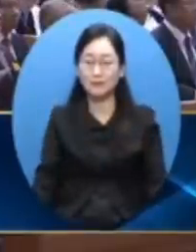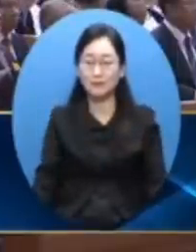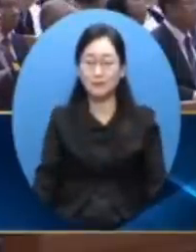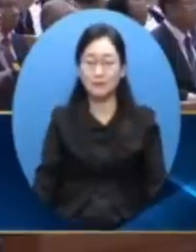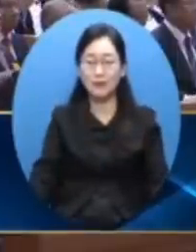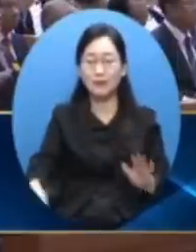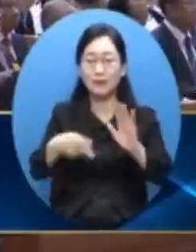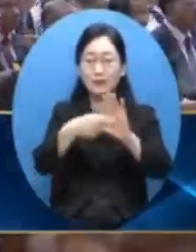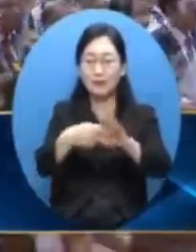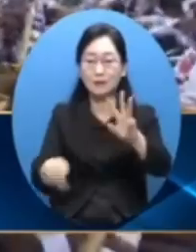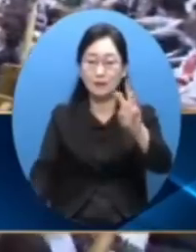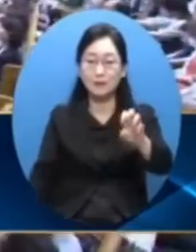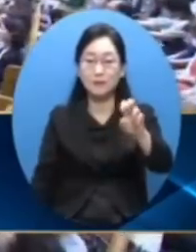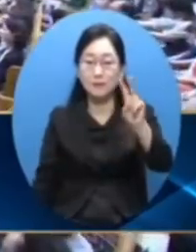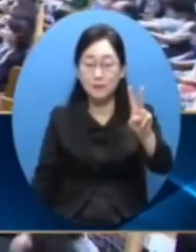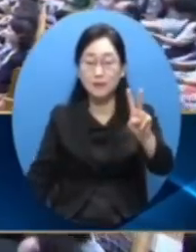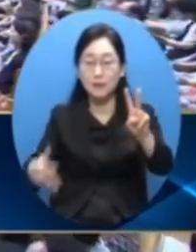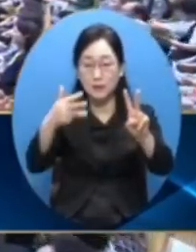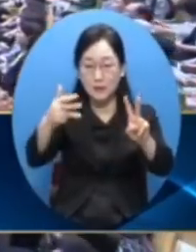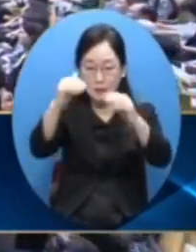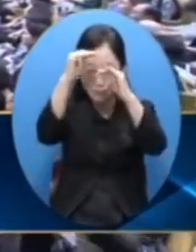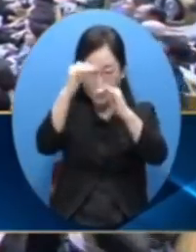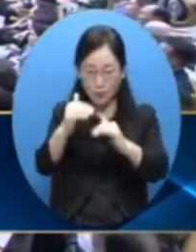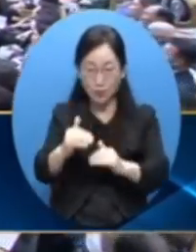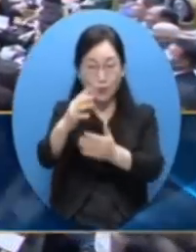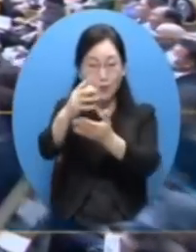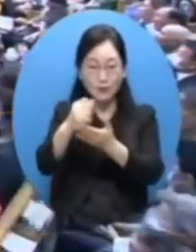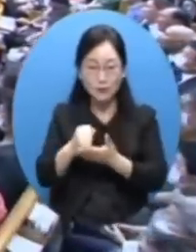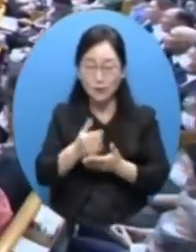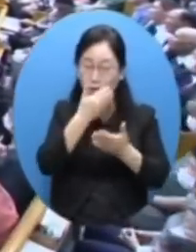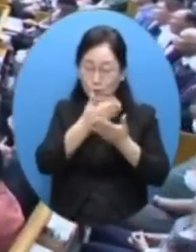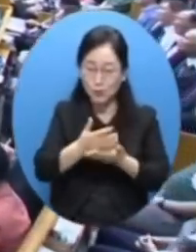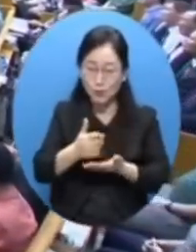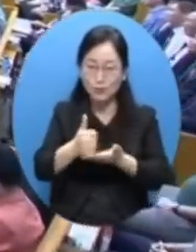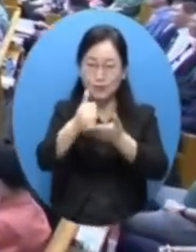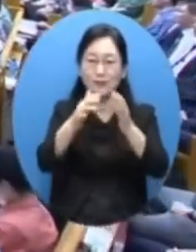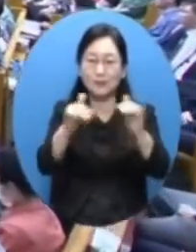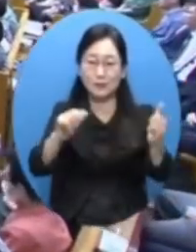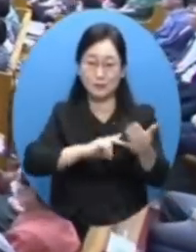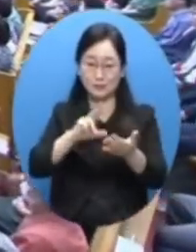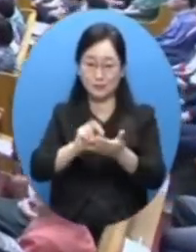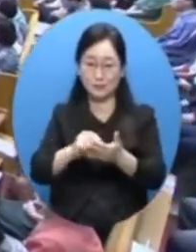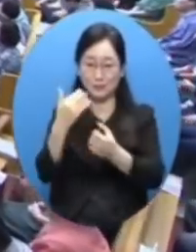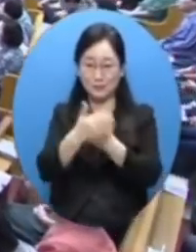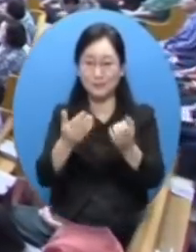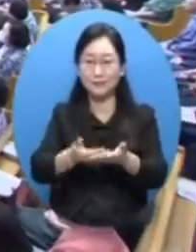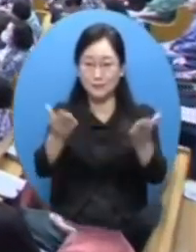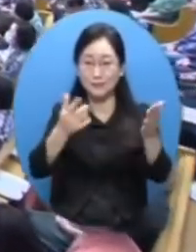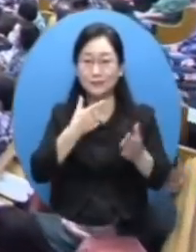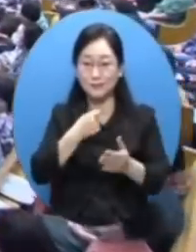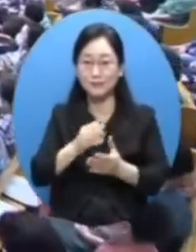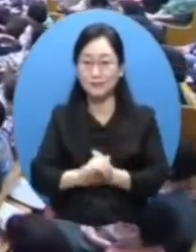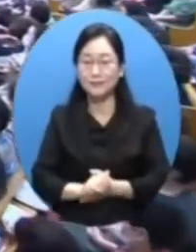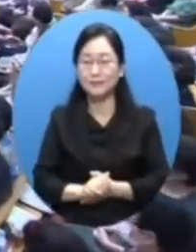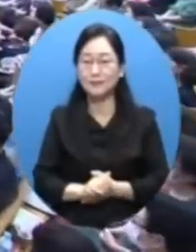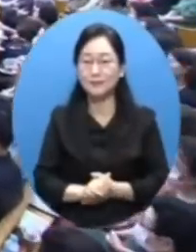이사야 30장 8절 말씀을 본문으로 해서 존귀한 자라는 제목으로 함께 말씀의 은혜를 나누기 원합니다.